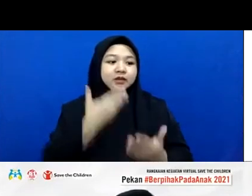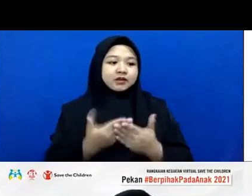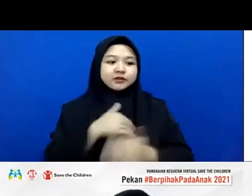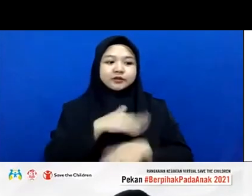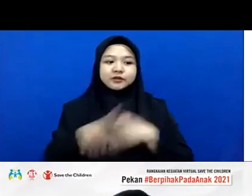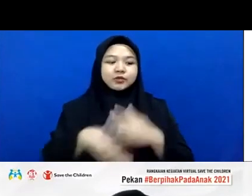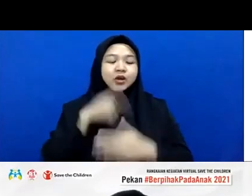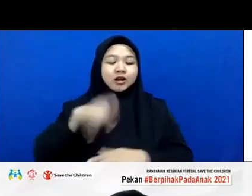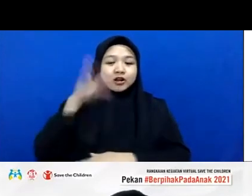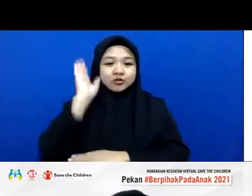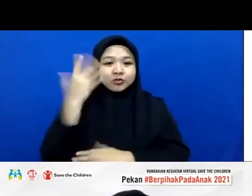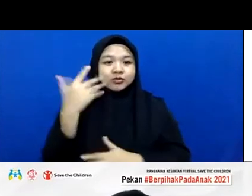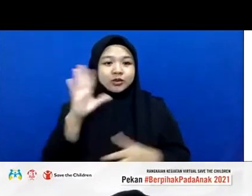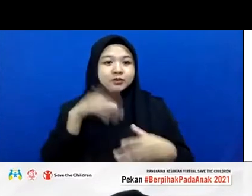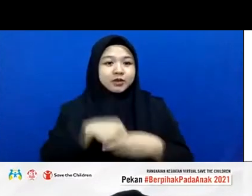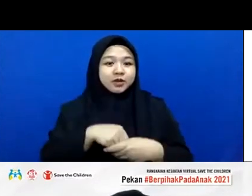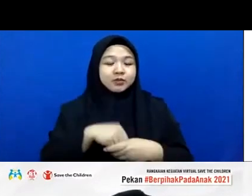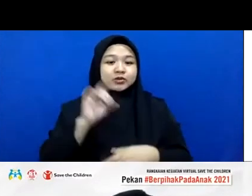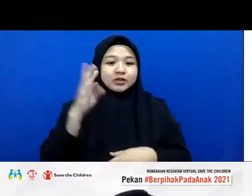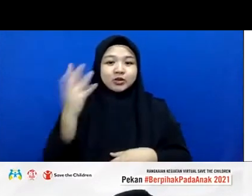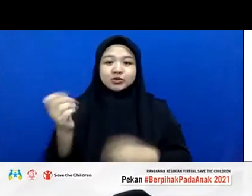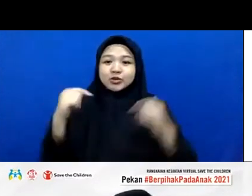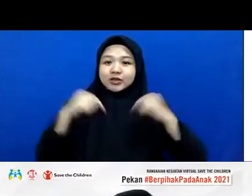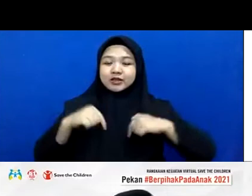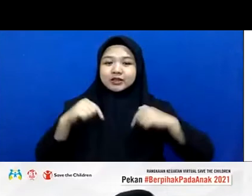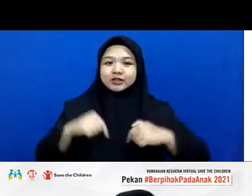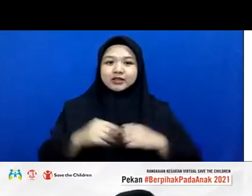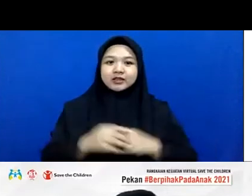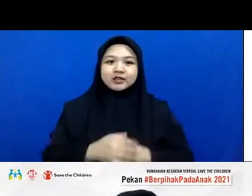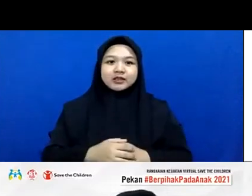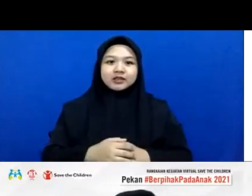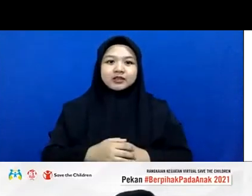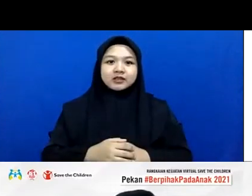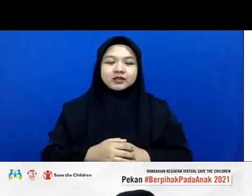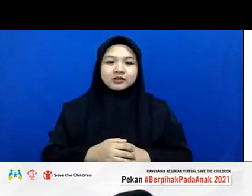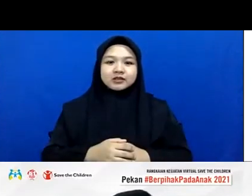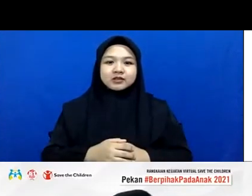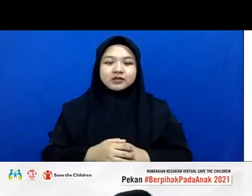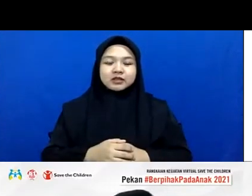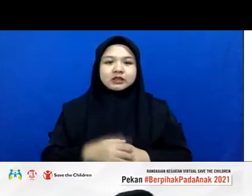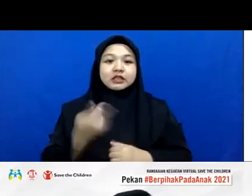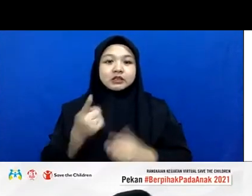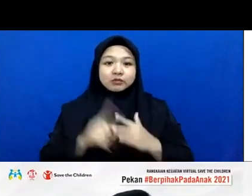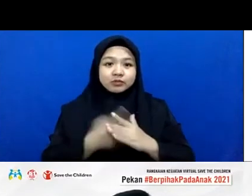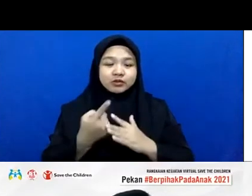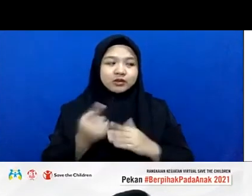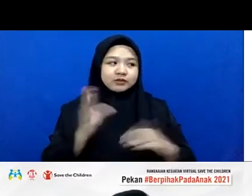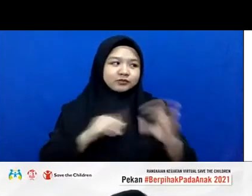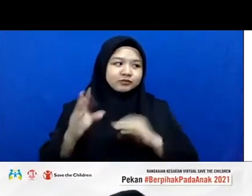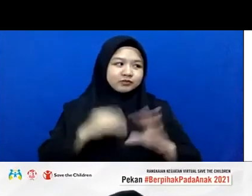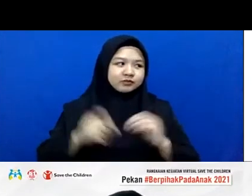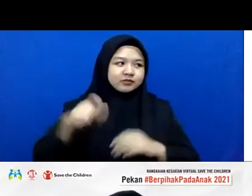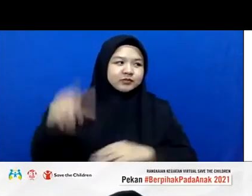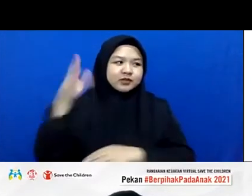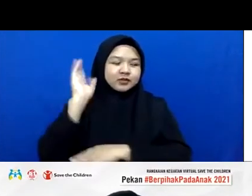yang sudah bergabung dengan kita di siang menjelang sore ini. Nah, sebelum kita memulai nanti berbincang-bincang dengan para